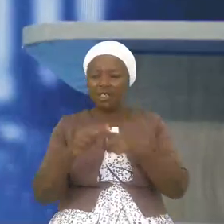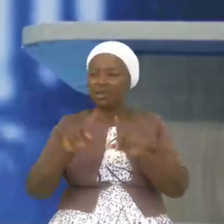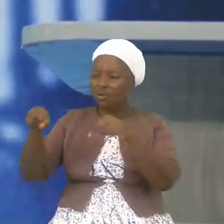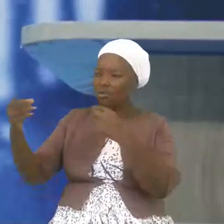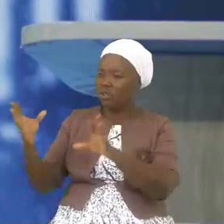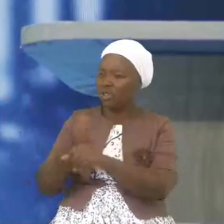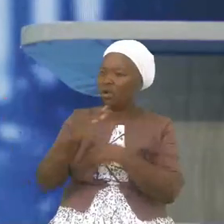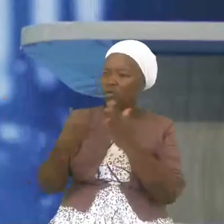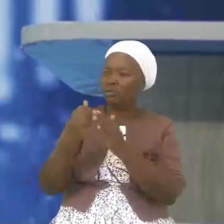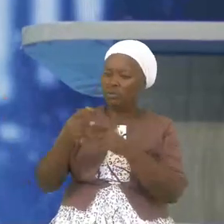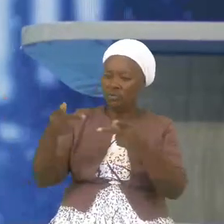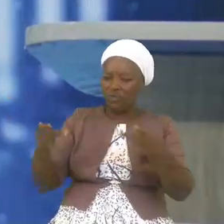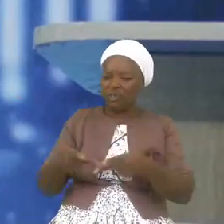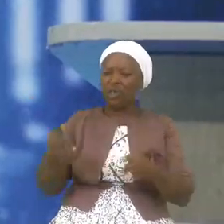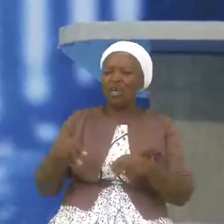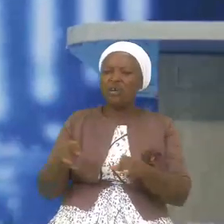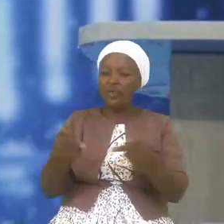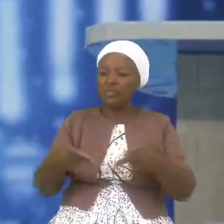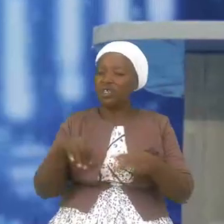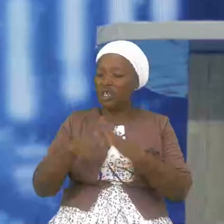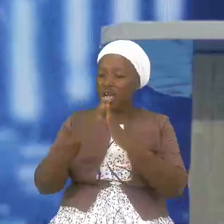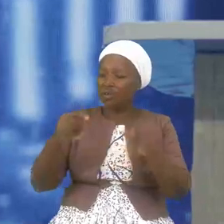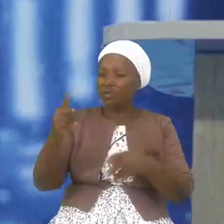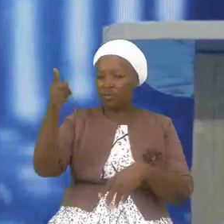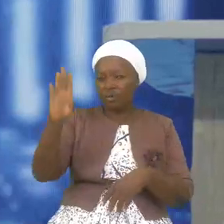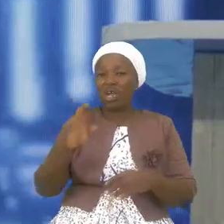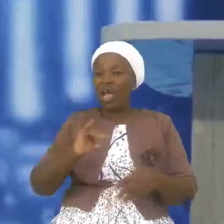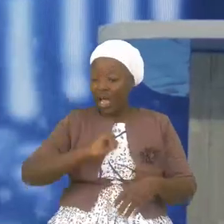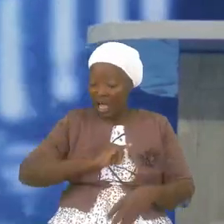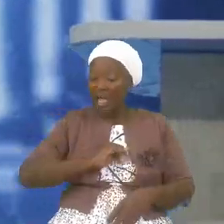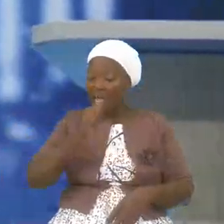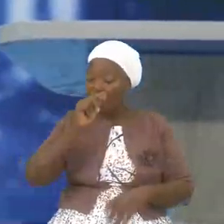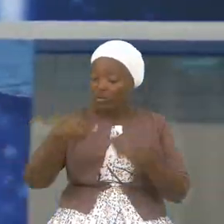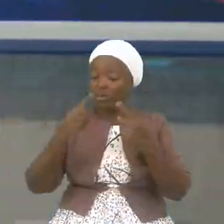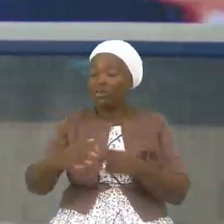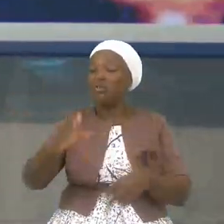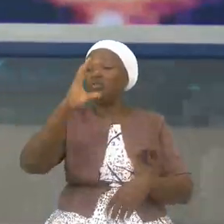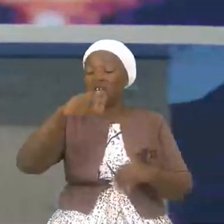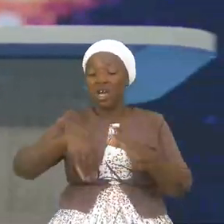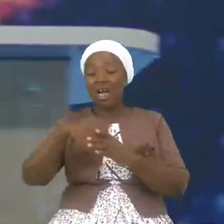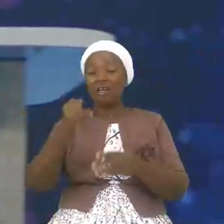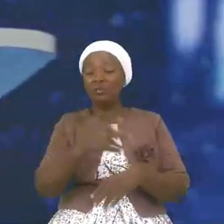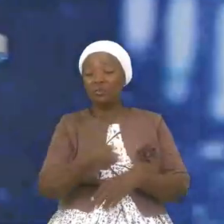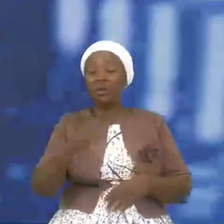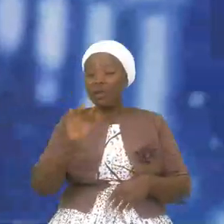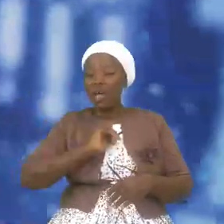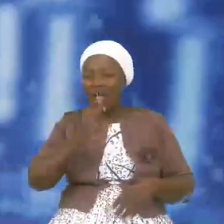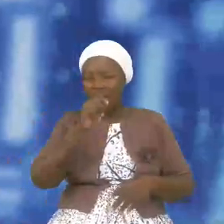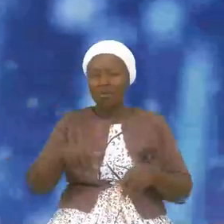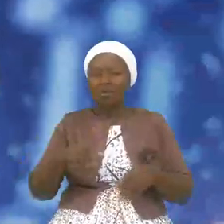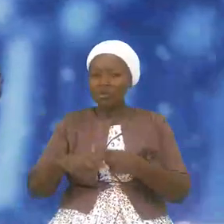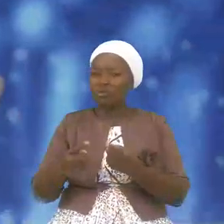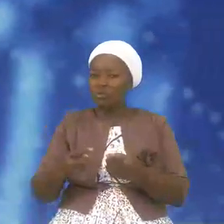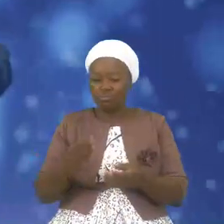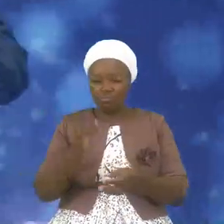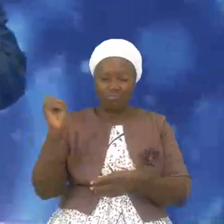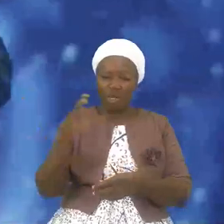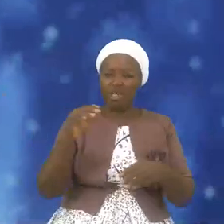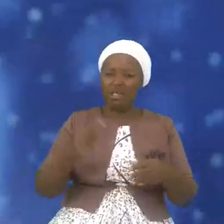tous ces vases de la maison de Dieu, et je vais boire dans ces vases, et je